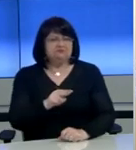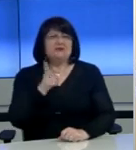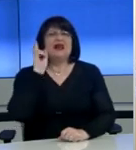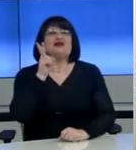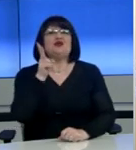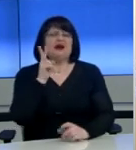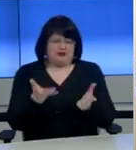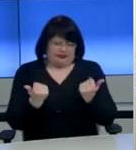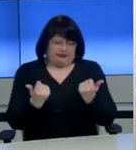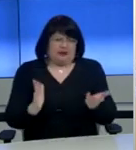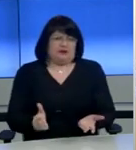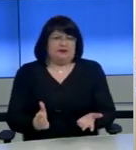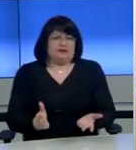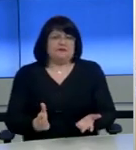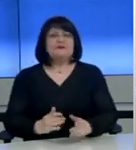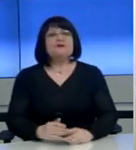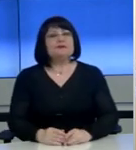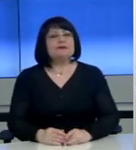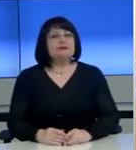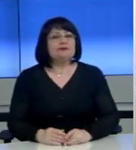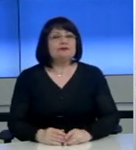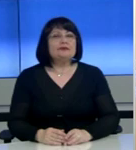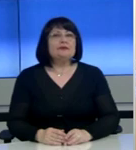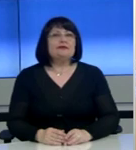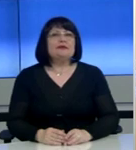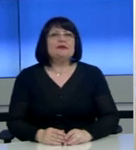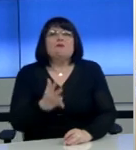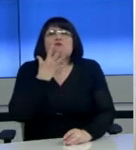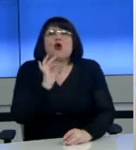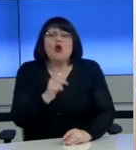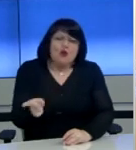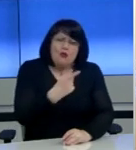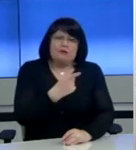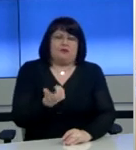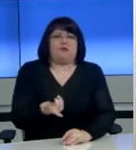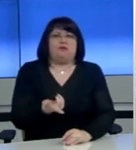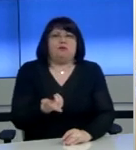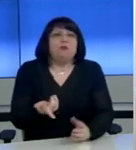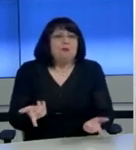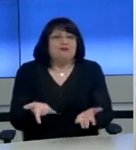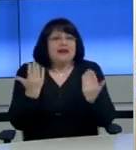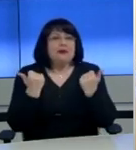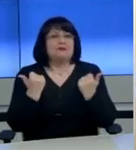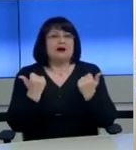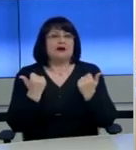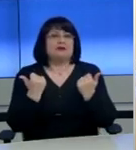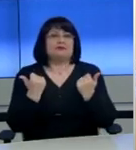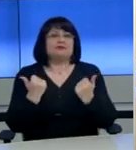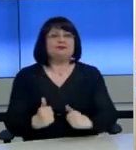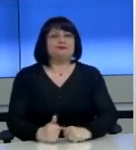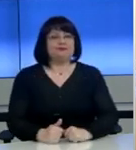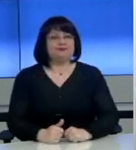κατηγορία. Και δεν προκύπτει καμία αιτία παραπομπής σε ό,τι αφορά τον πυρήνα